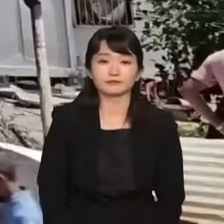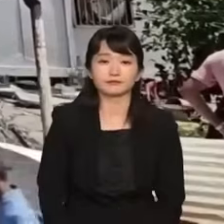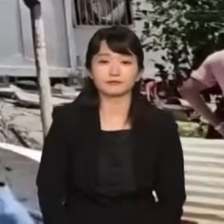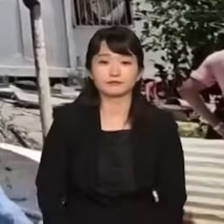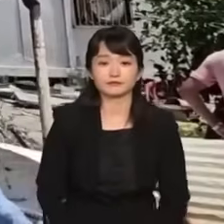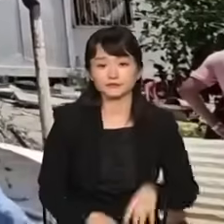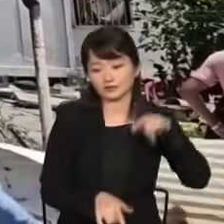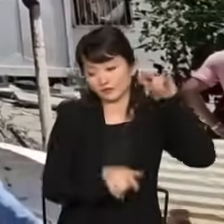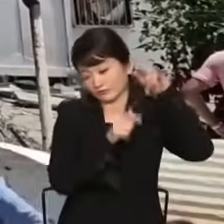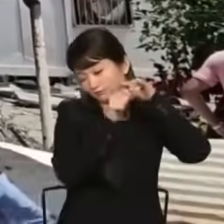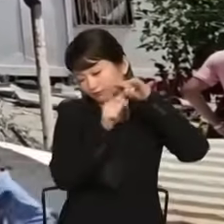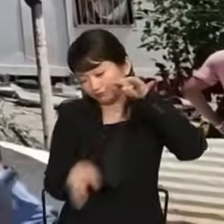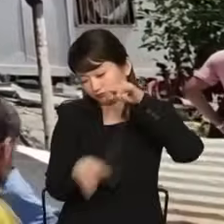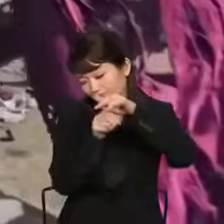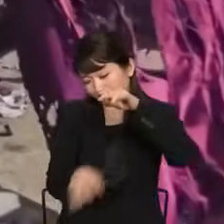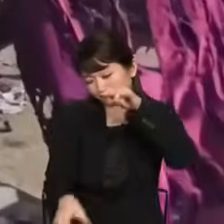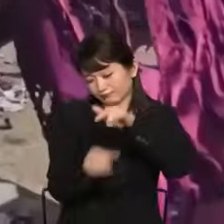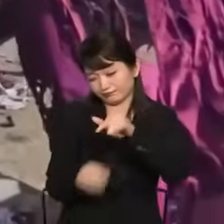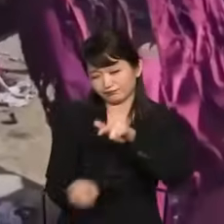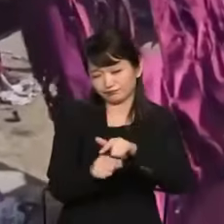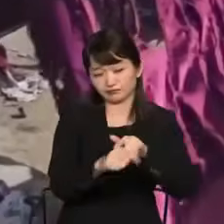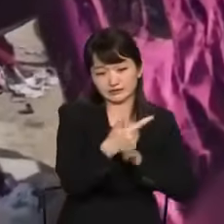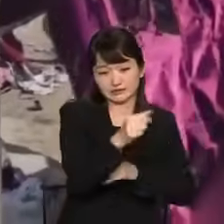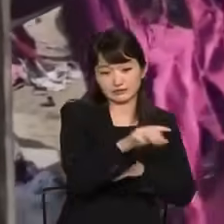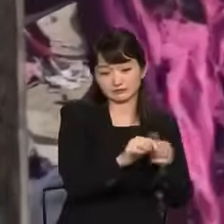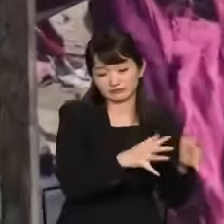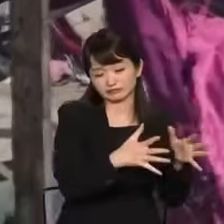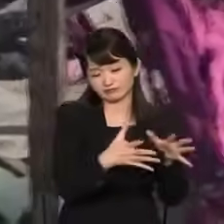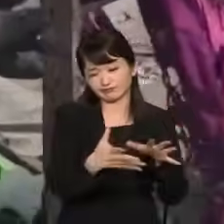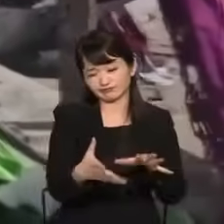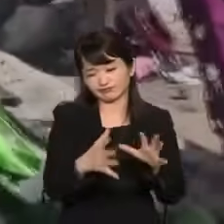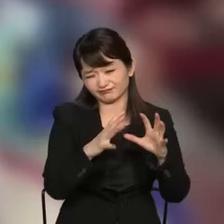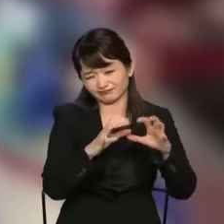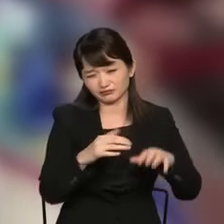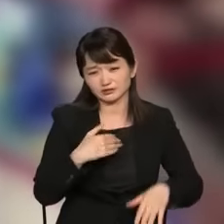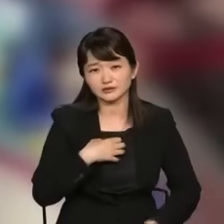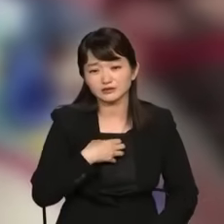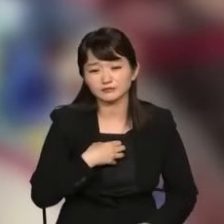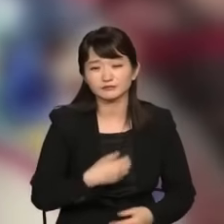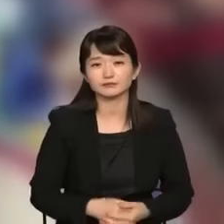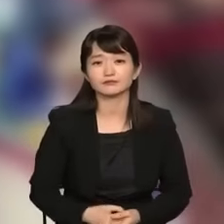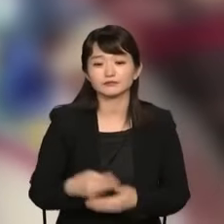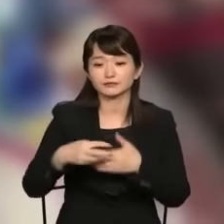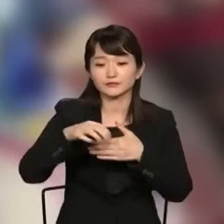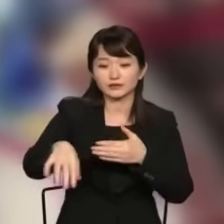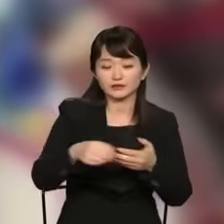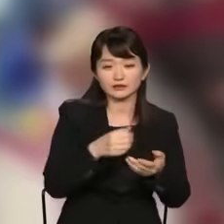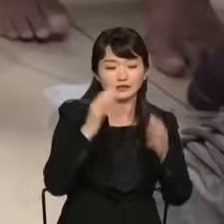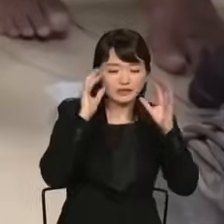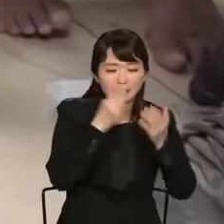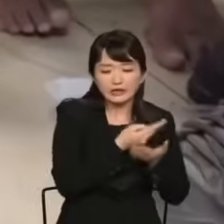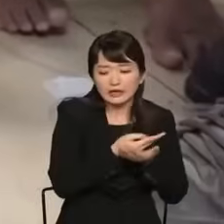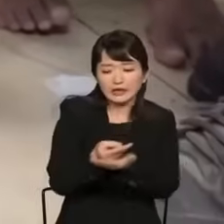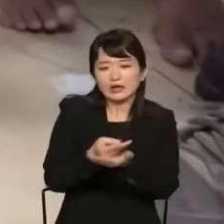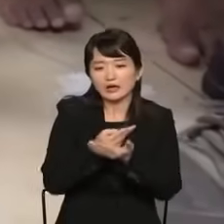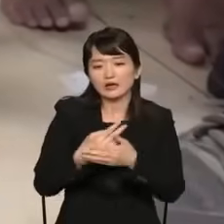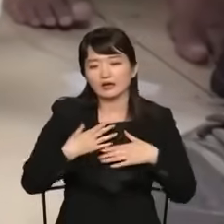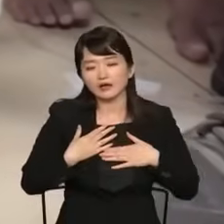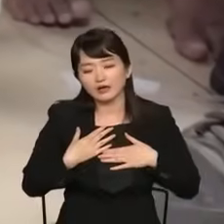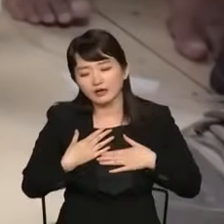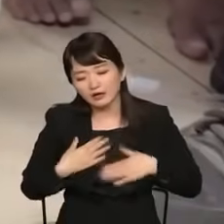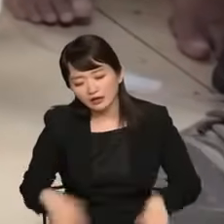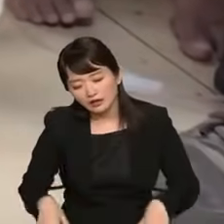수백 발의 폭격 속에 순식간에 난민촌은 생지옥으로 변해버렸습니다. 병원에 이송된 어린아이는 지쳐